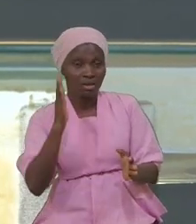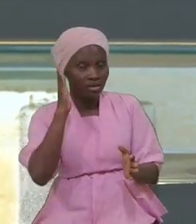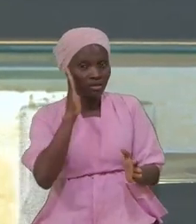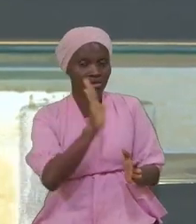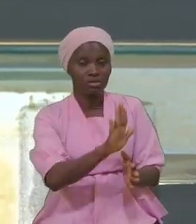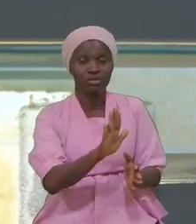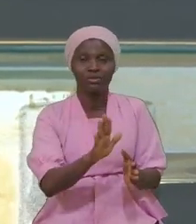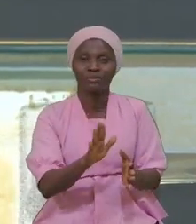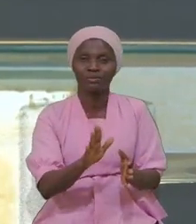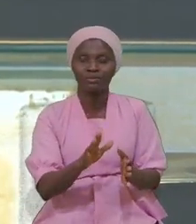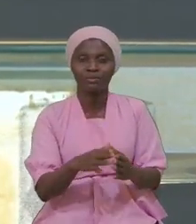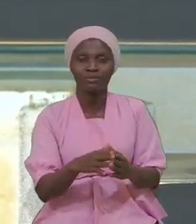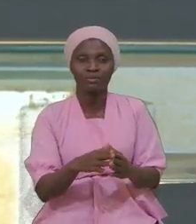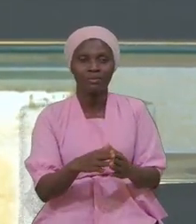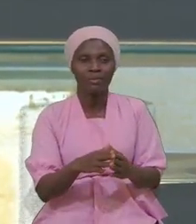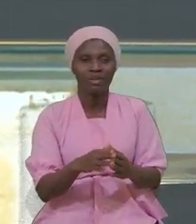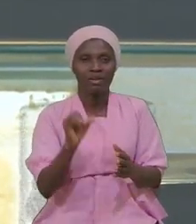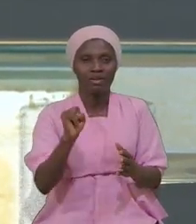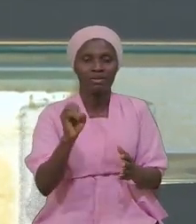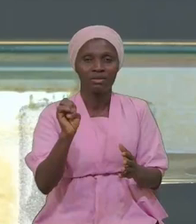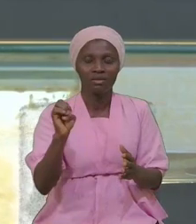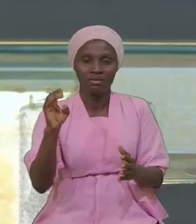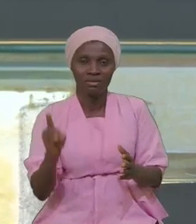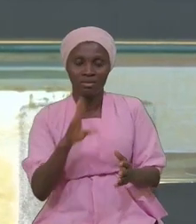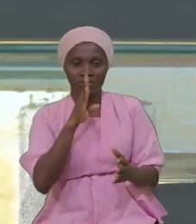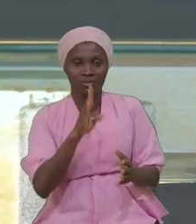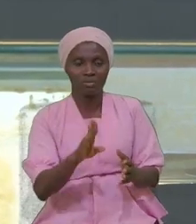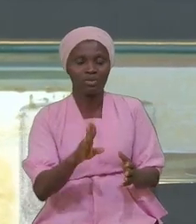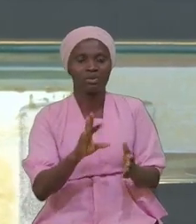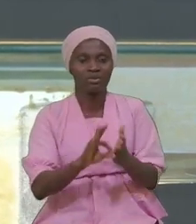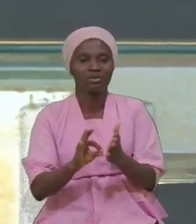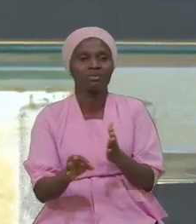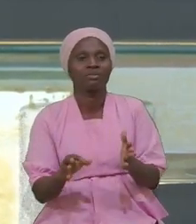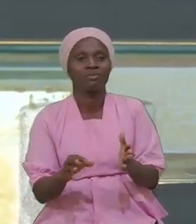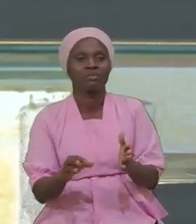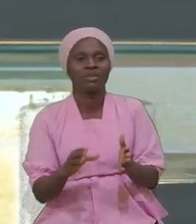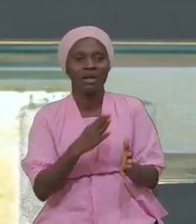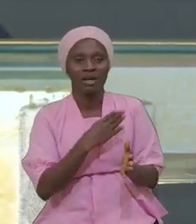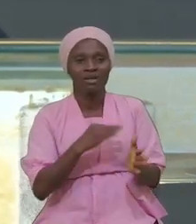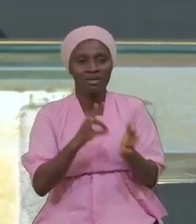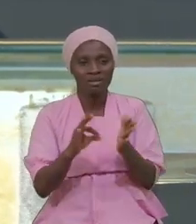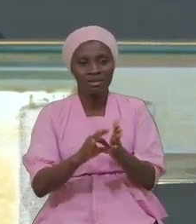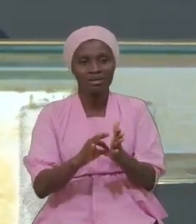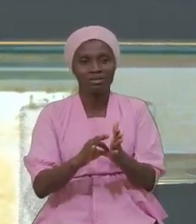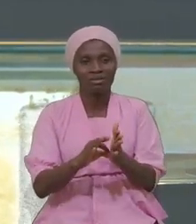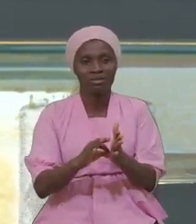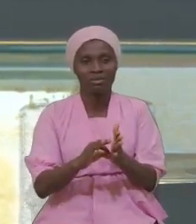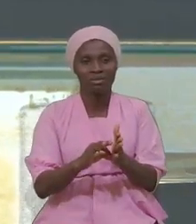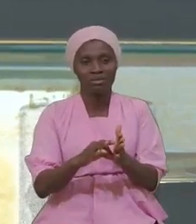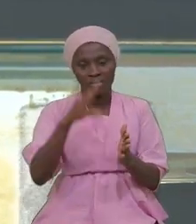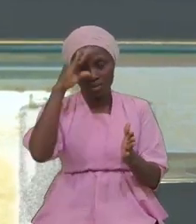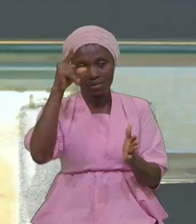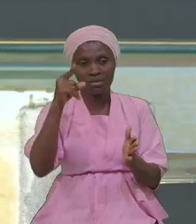pour ressusciter les morts aussi, le recouvra-t-il par une sorte